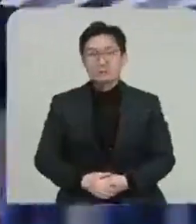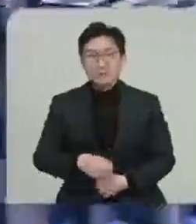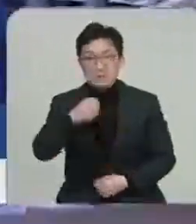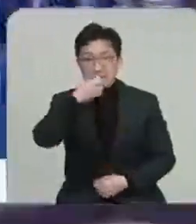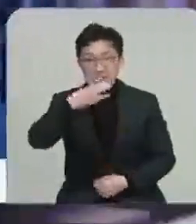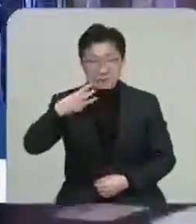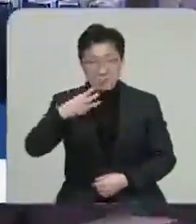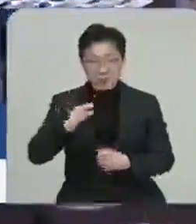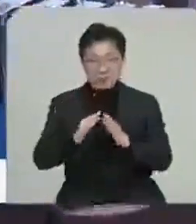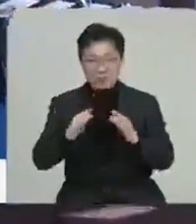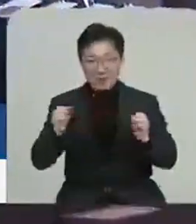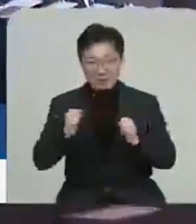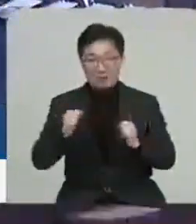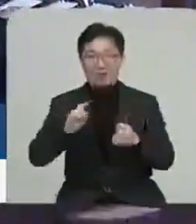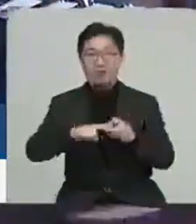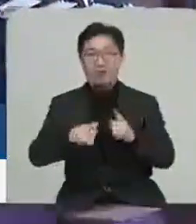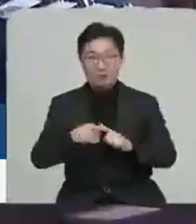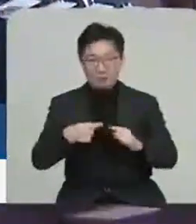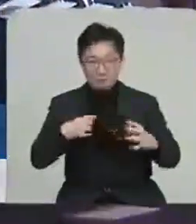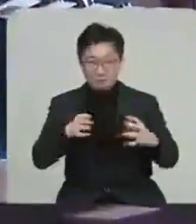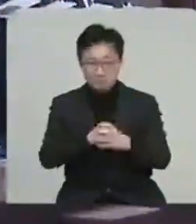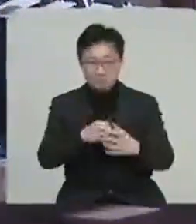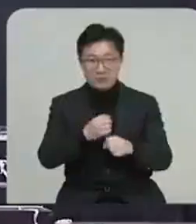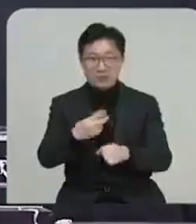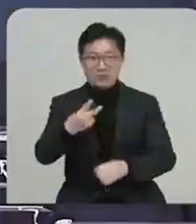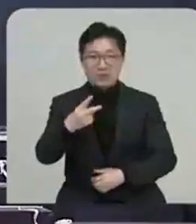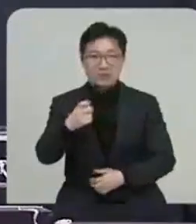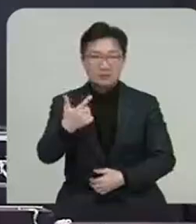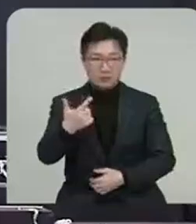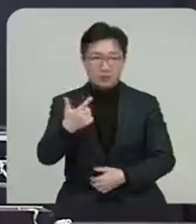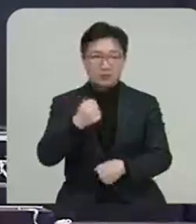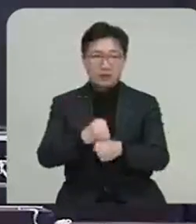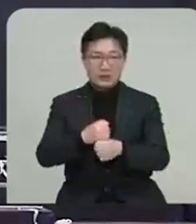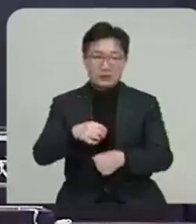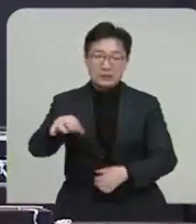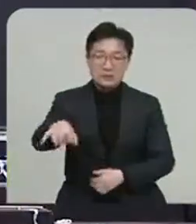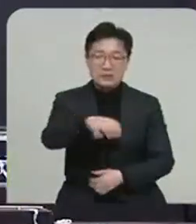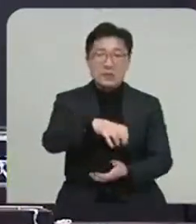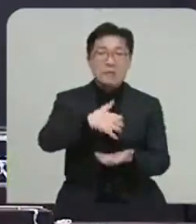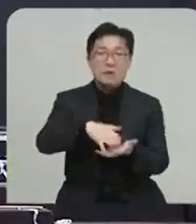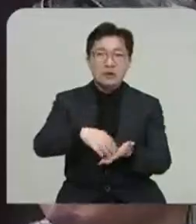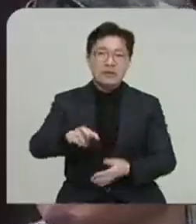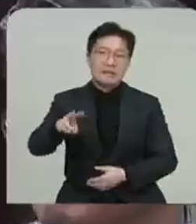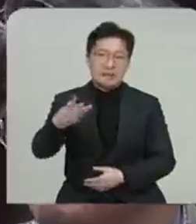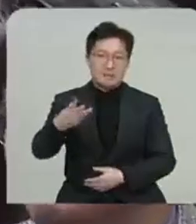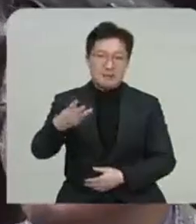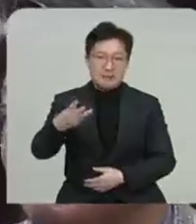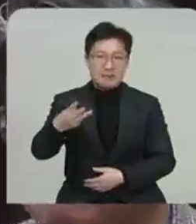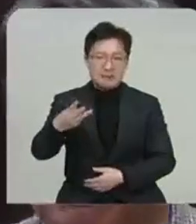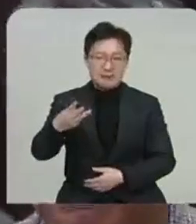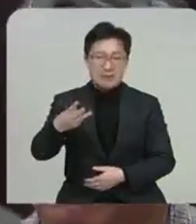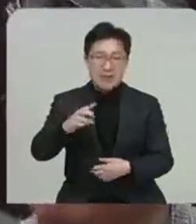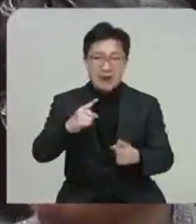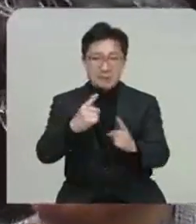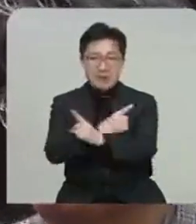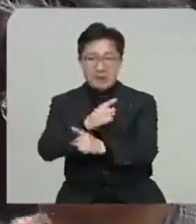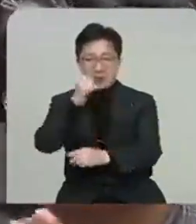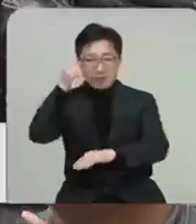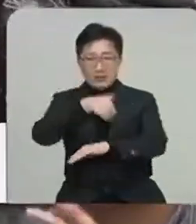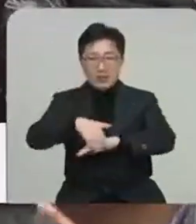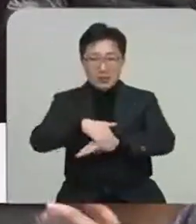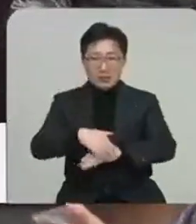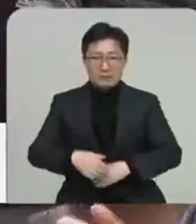삼성전자와 전라북도가 2026년까지 전북 지역 중소기업 300곳을 스마트 공장으로 바꾸기로 했습니다.